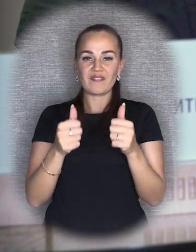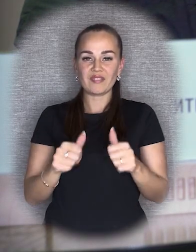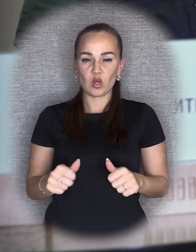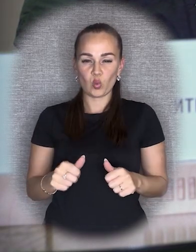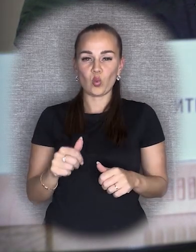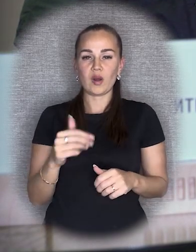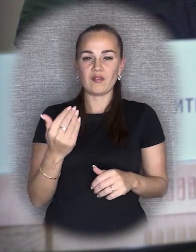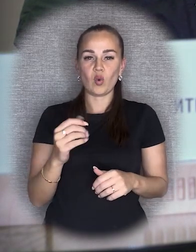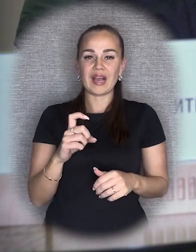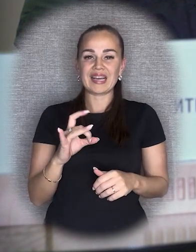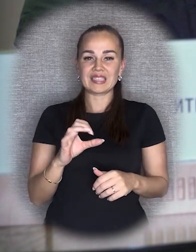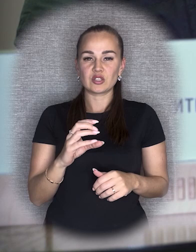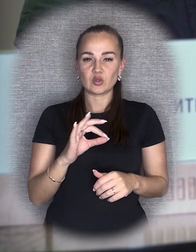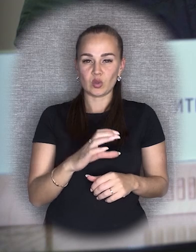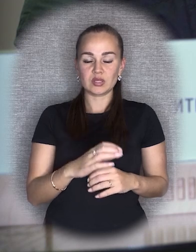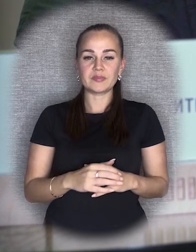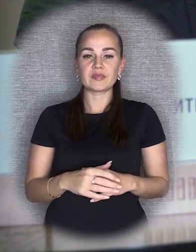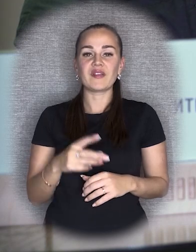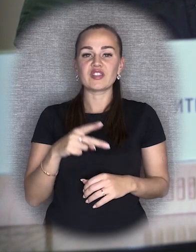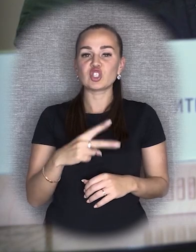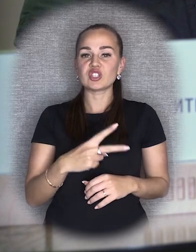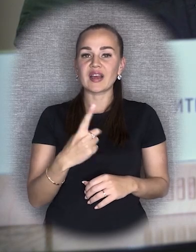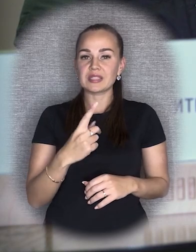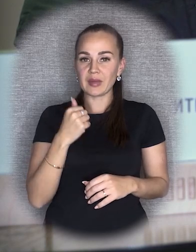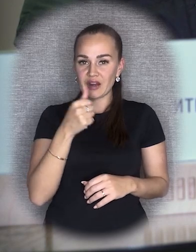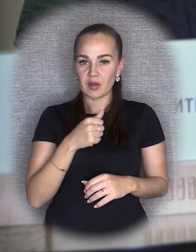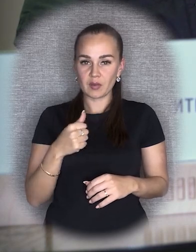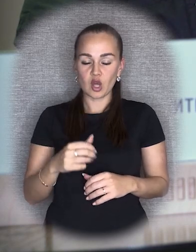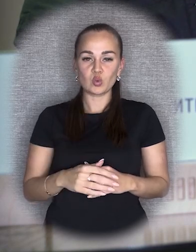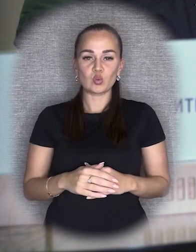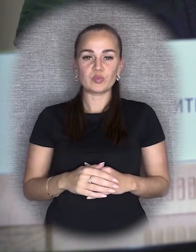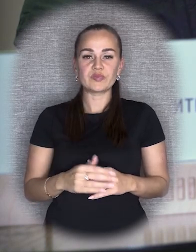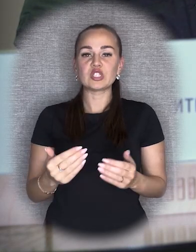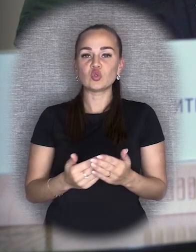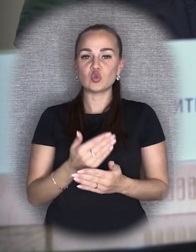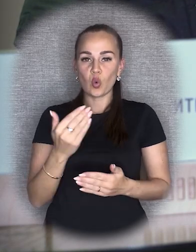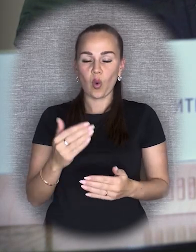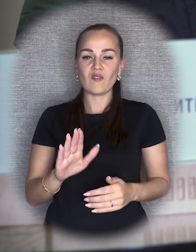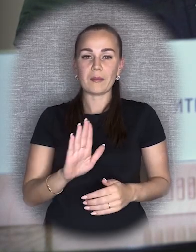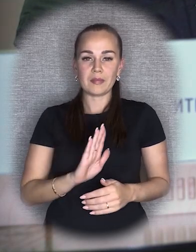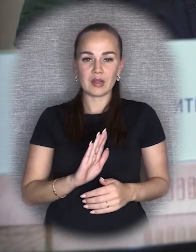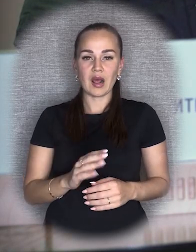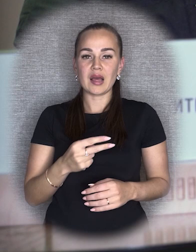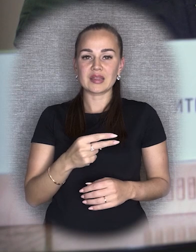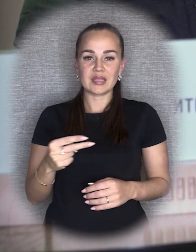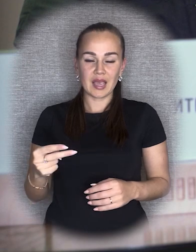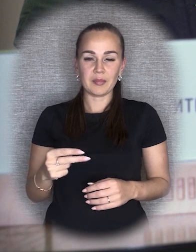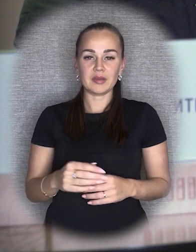Христа. А далее, в 2021 году, мы вновь обращаемся к